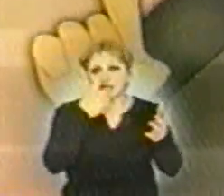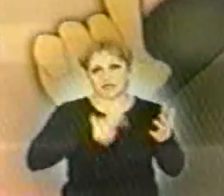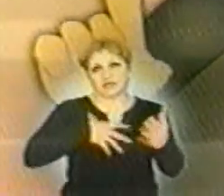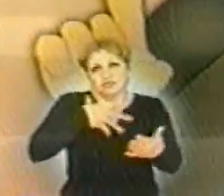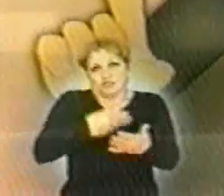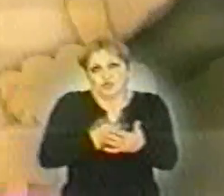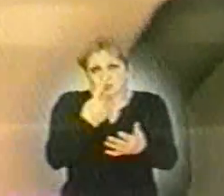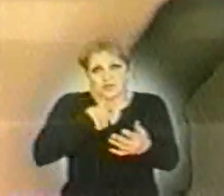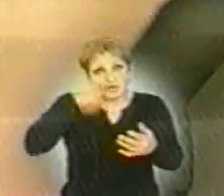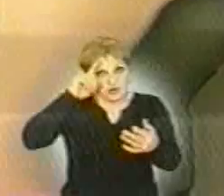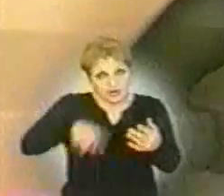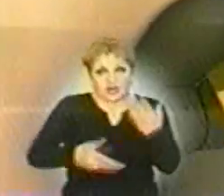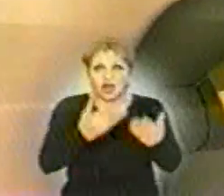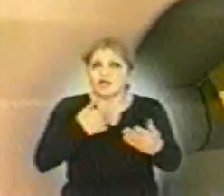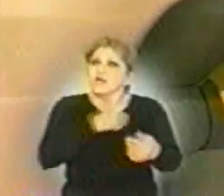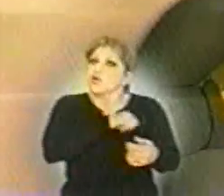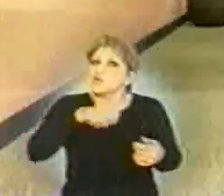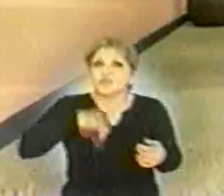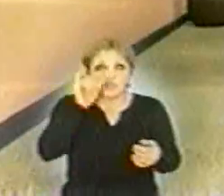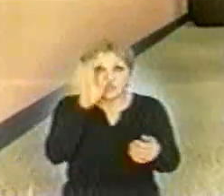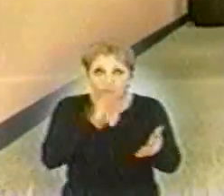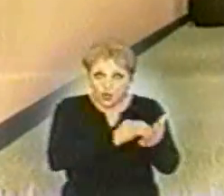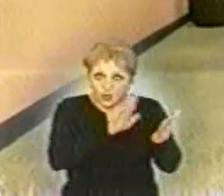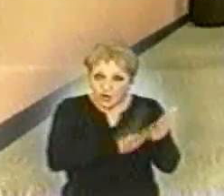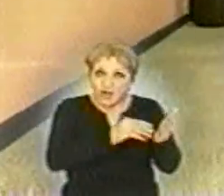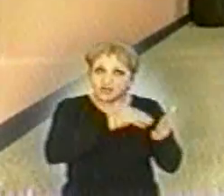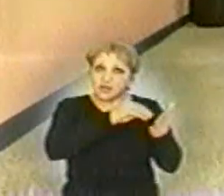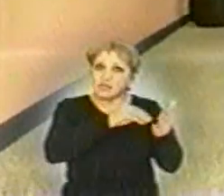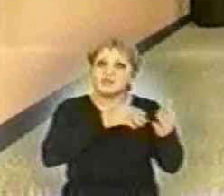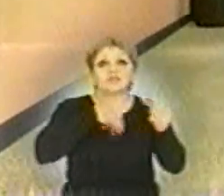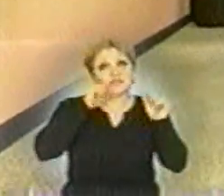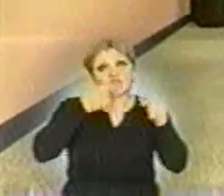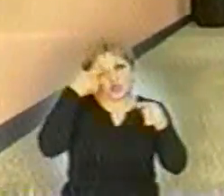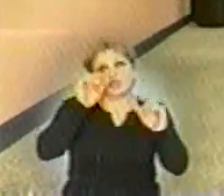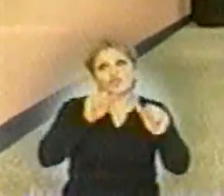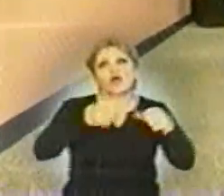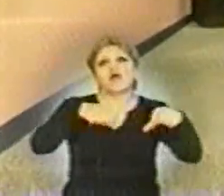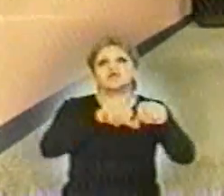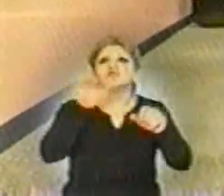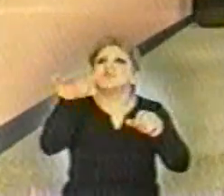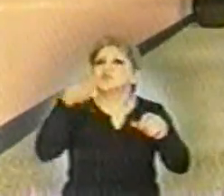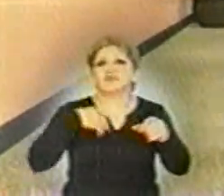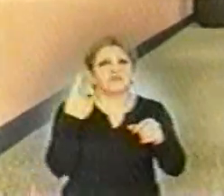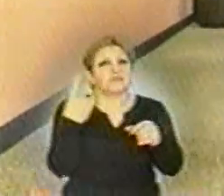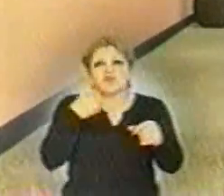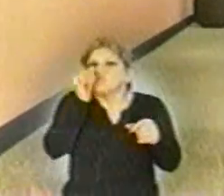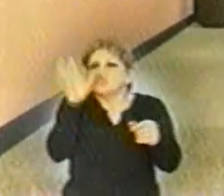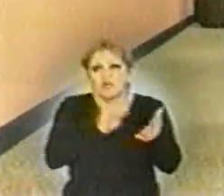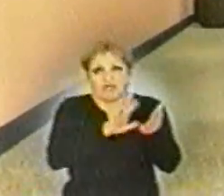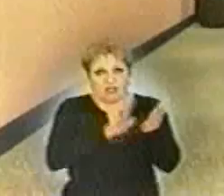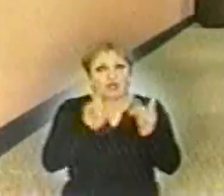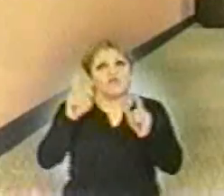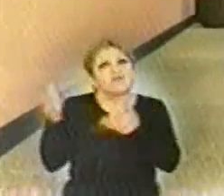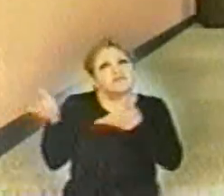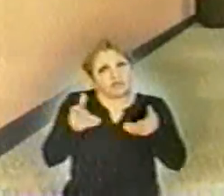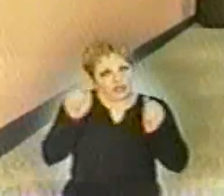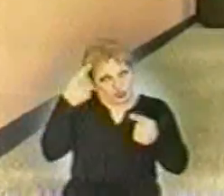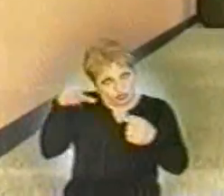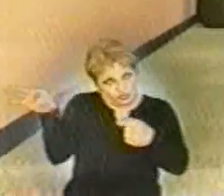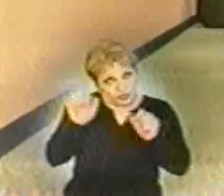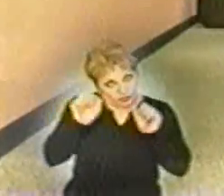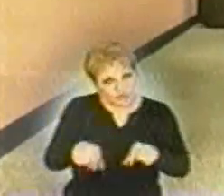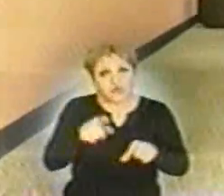թե ինչպես քվեարկեցի, գիտեմ միայն ես։ Եթե չեմ կարող ինքնուրույն լրացնել քվեաթերթիկը, ապա իրավունք ունեմ հանձնաժողովի նախագահին տեղեկացնելուց